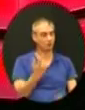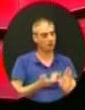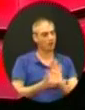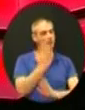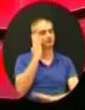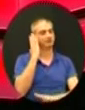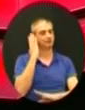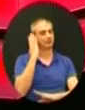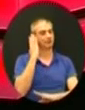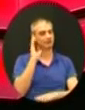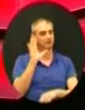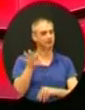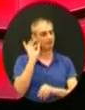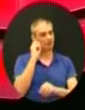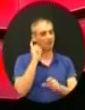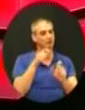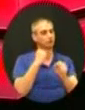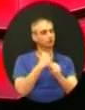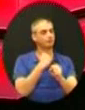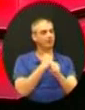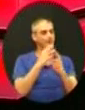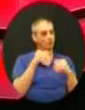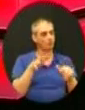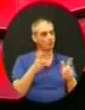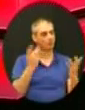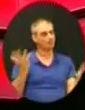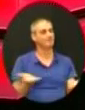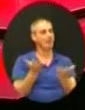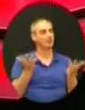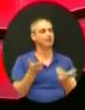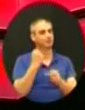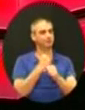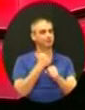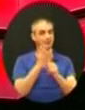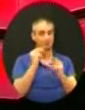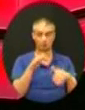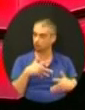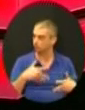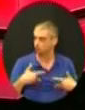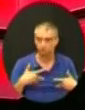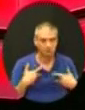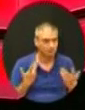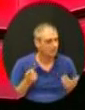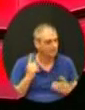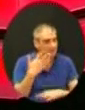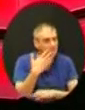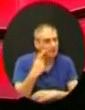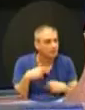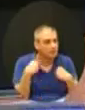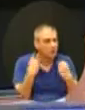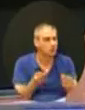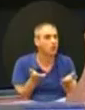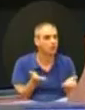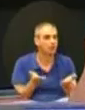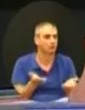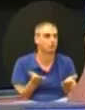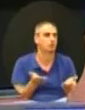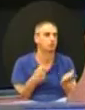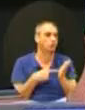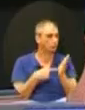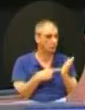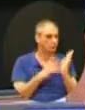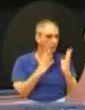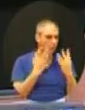לצאת ולהעסיק בעלי מוגבלויות, ולתמרץ כמובן, מעסיקים בשמחה, בעלי מוגבלויות. בשמחה, והמדינה נותנת פה